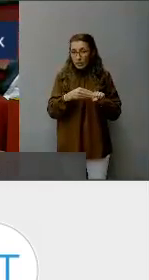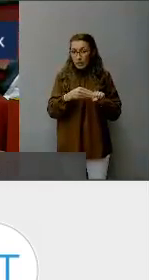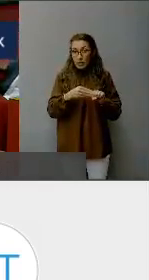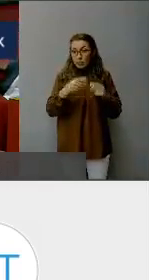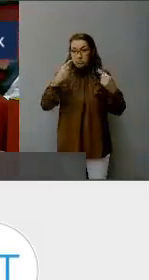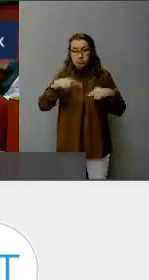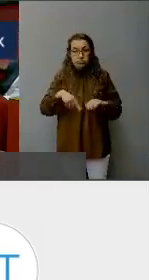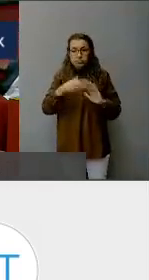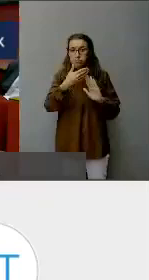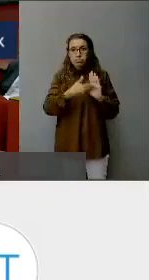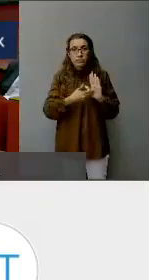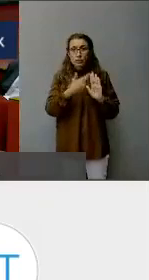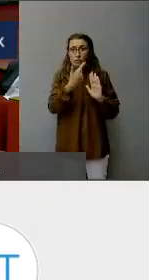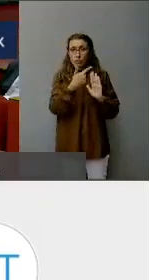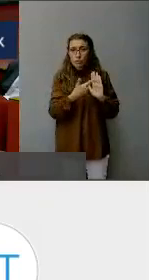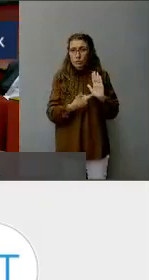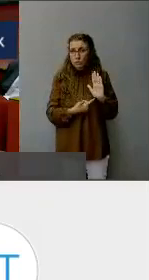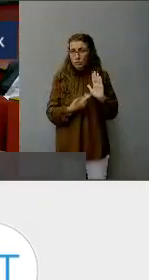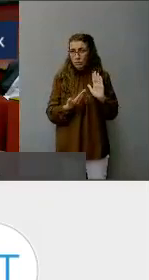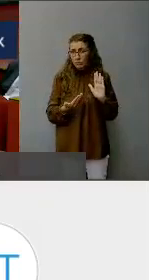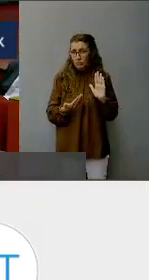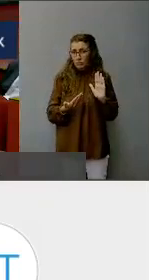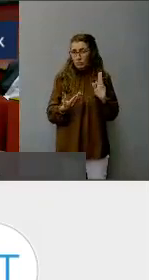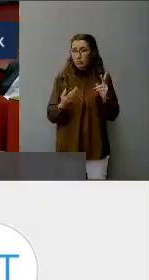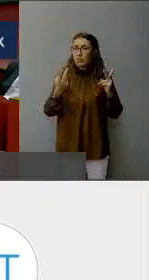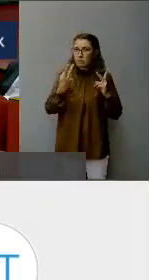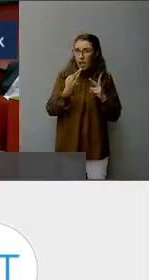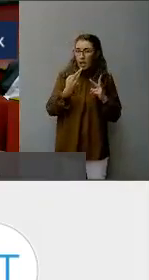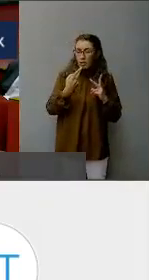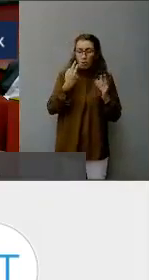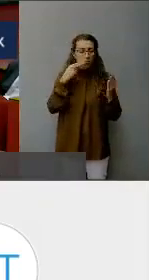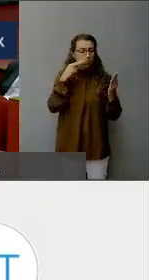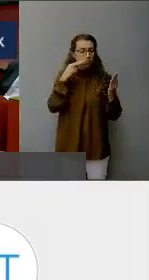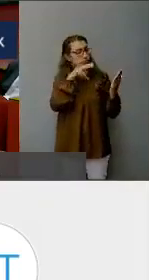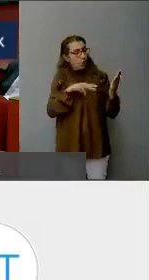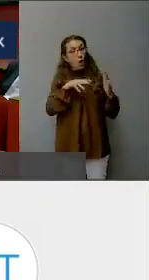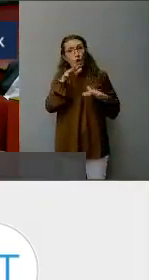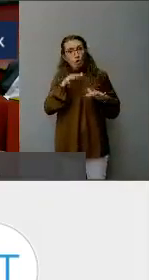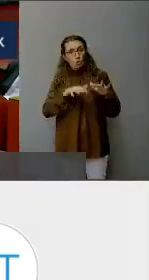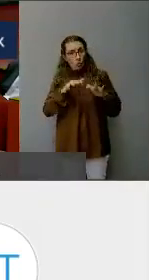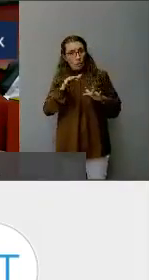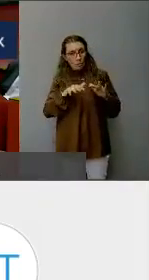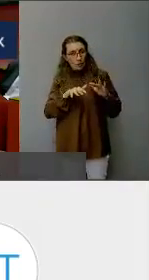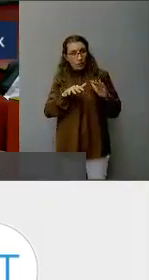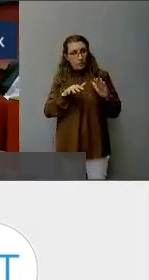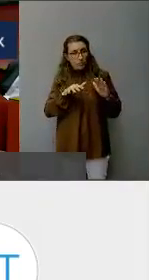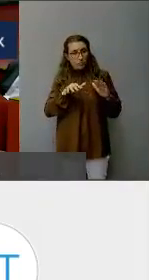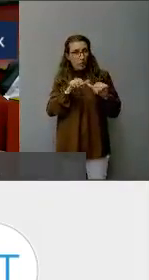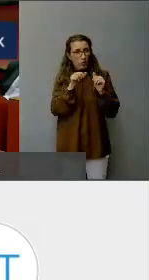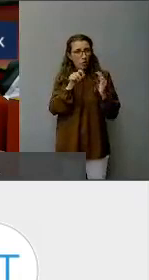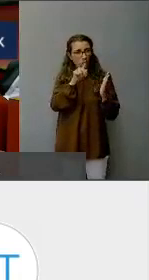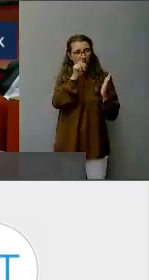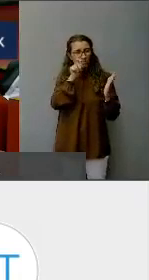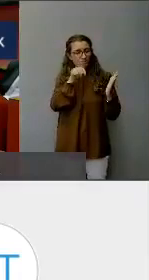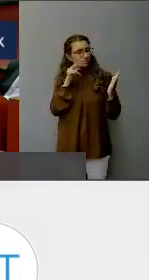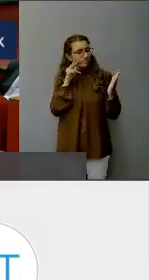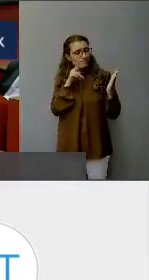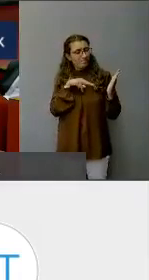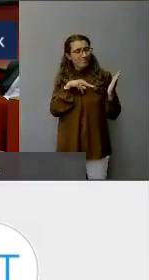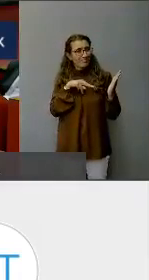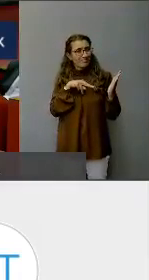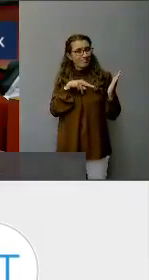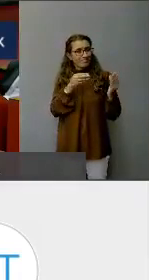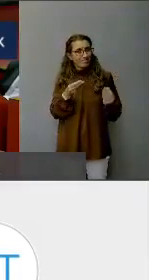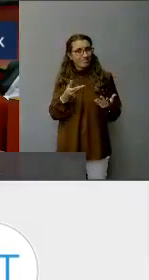questo non c'è ombra anzi ci sono una serie di dubbi ci sono una serie di punti interrogativi ci sono una serie di posti ronnie che non